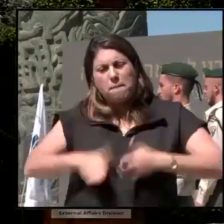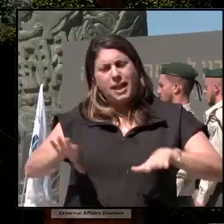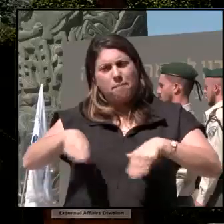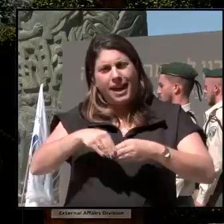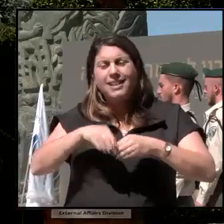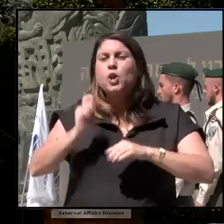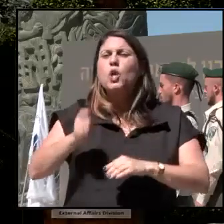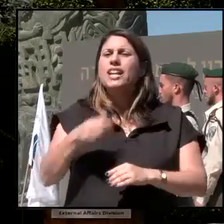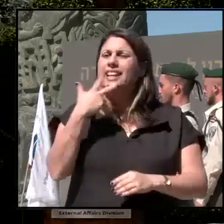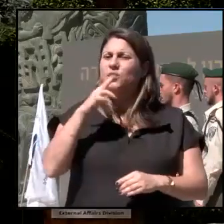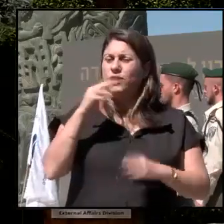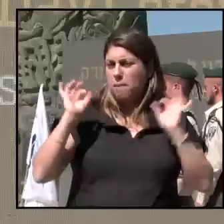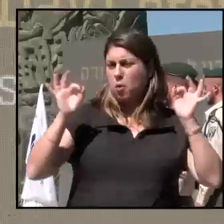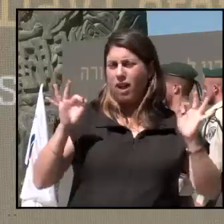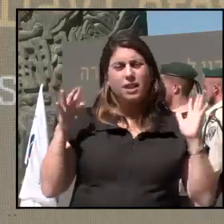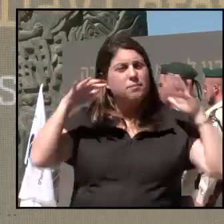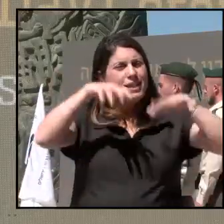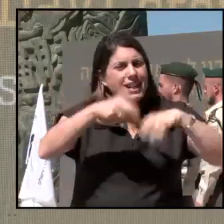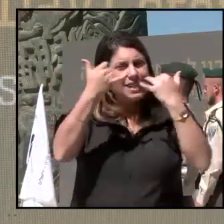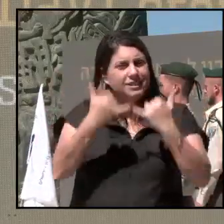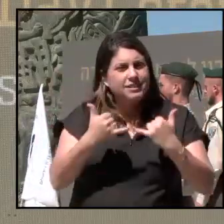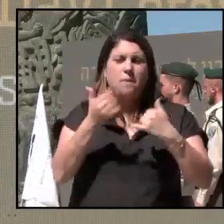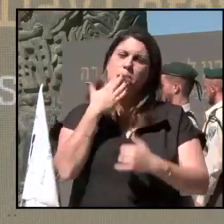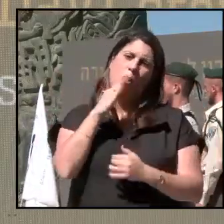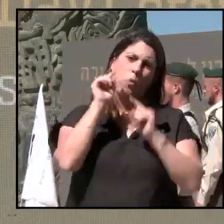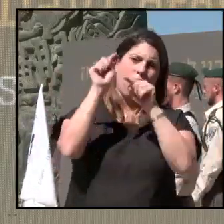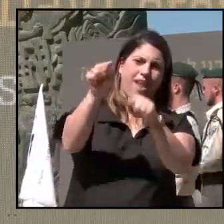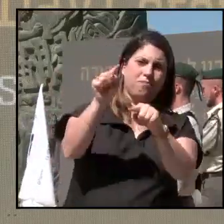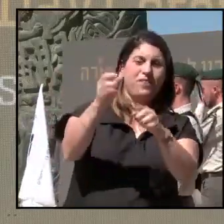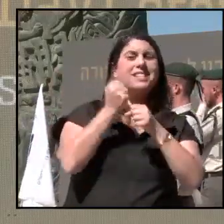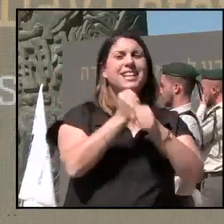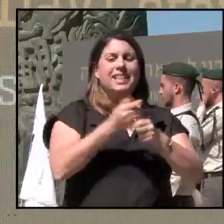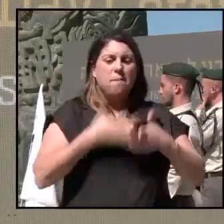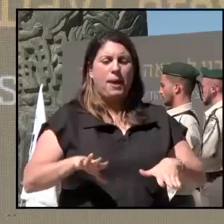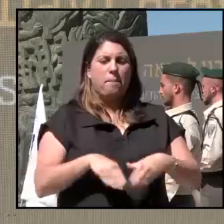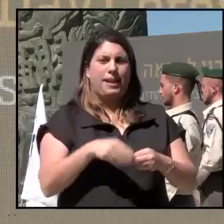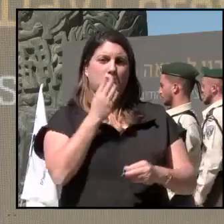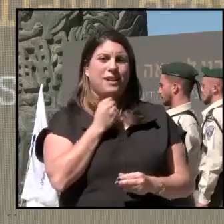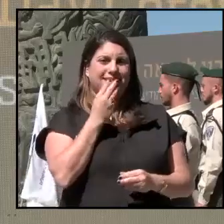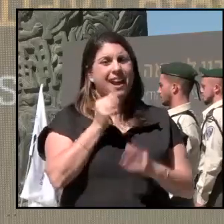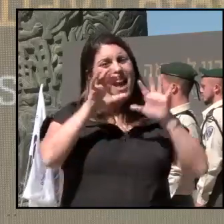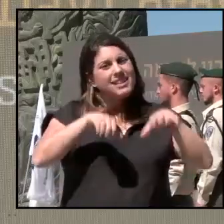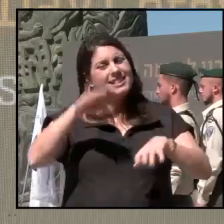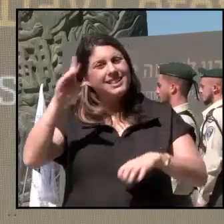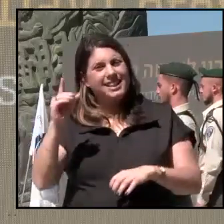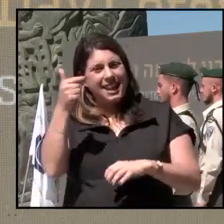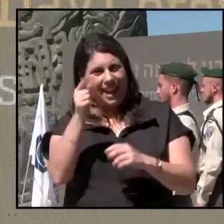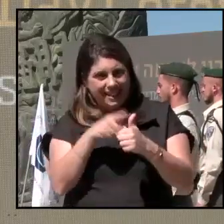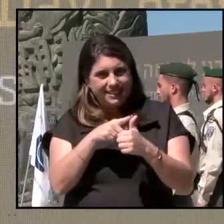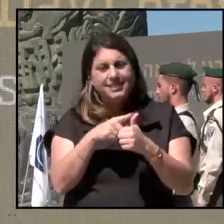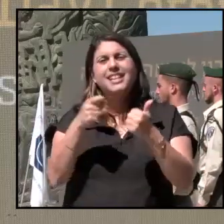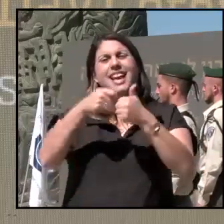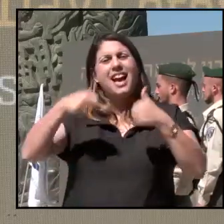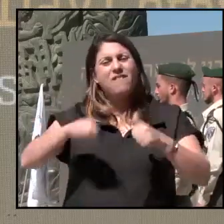הציוני המיוחד המתכנס בימים אלה בירושלים, נציגי בני ברית בישראל, הנשיא דניאל גרץ, חבר